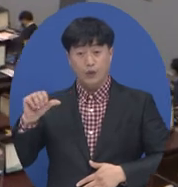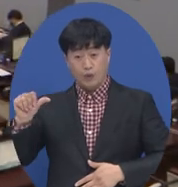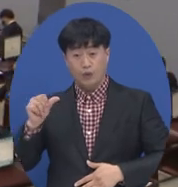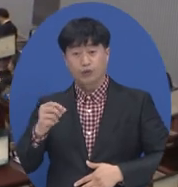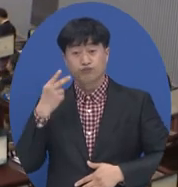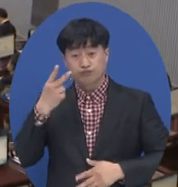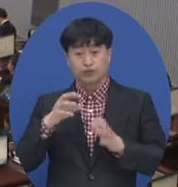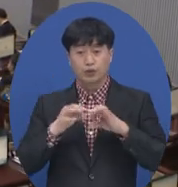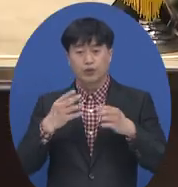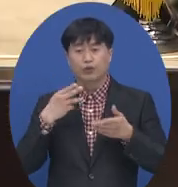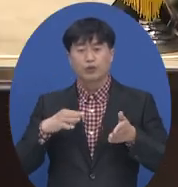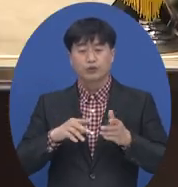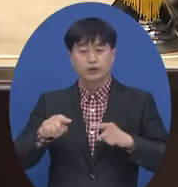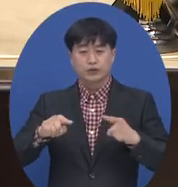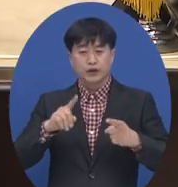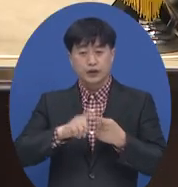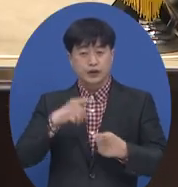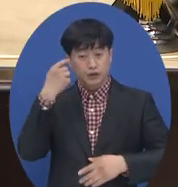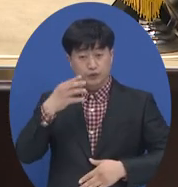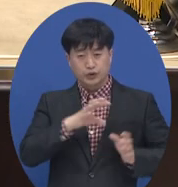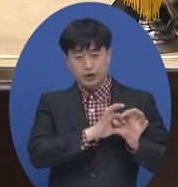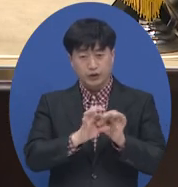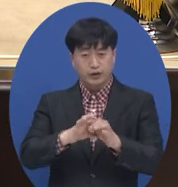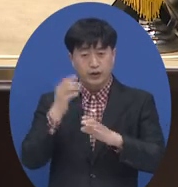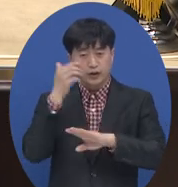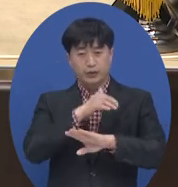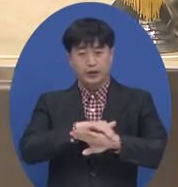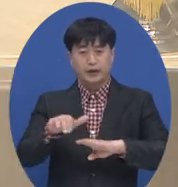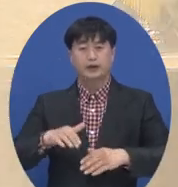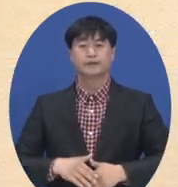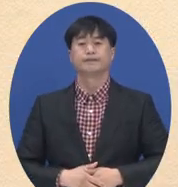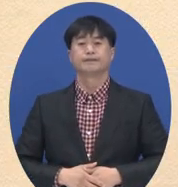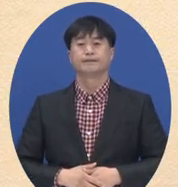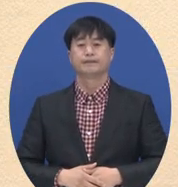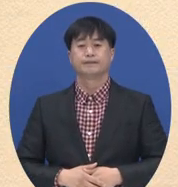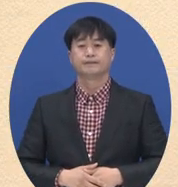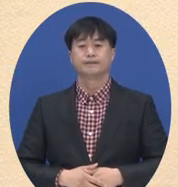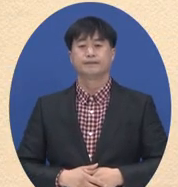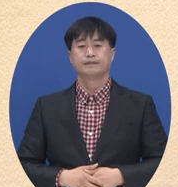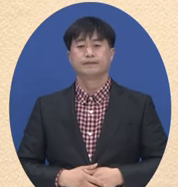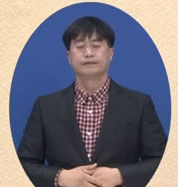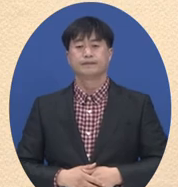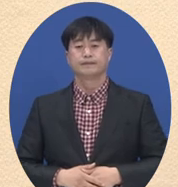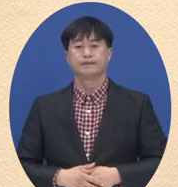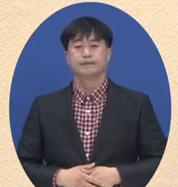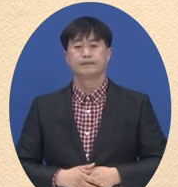이틀간 도정에 대한 질의를 이어갈 예정입니다. 경기지TV 조희정입니다.